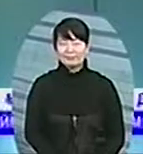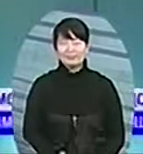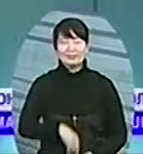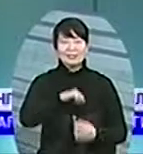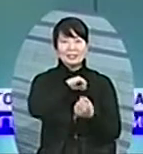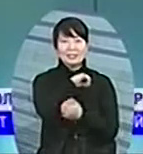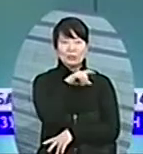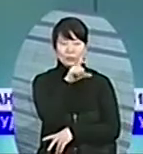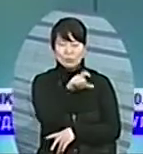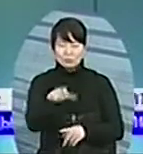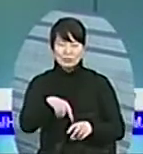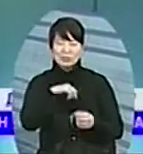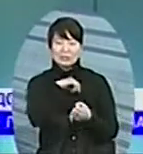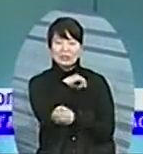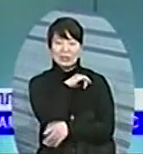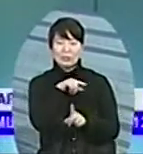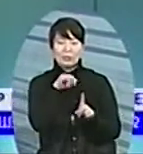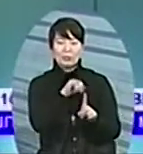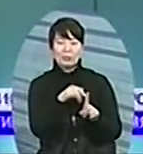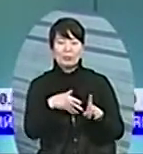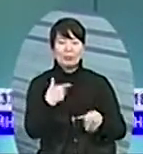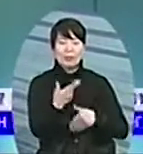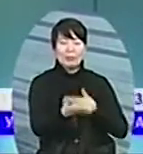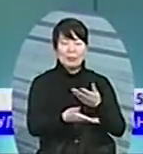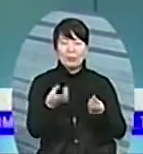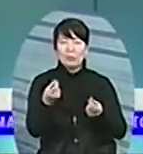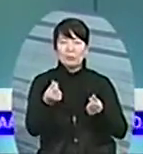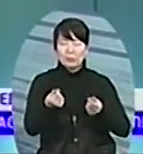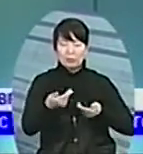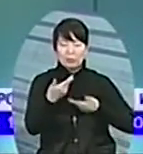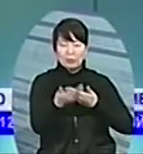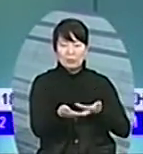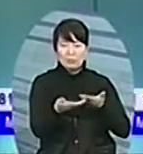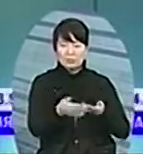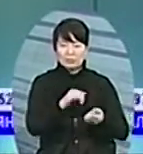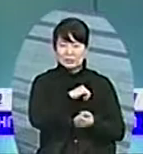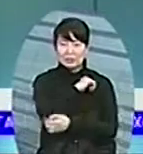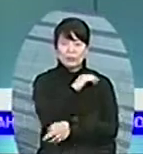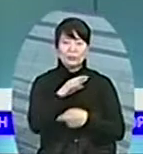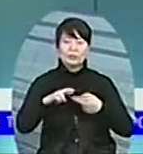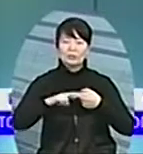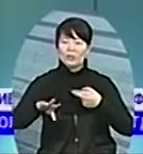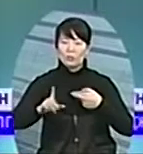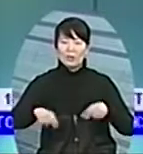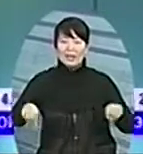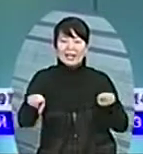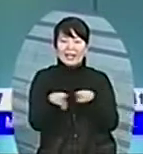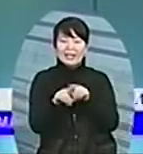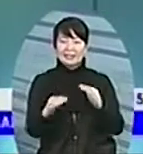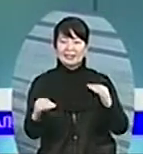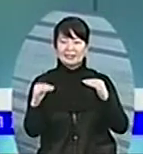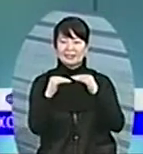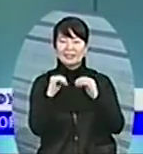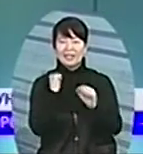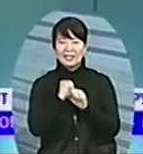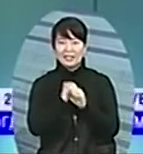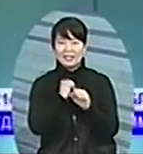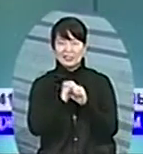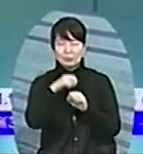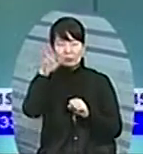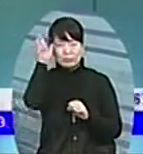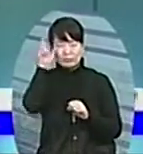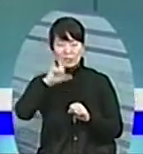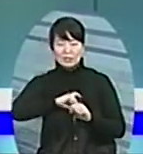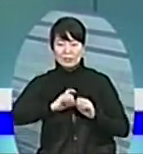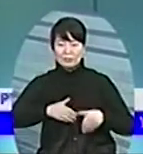Ядуу хүнд чи ядуу шүү гэд гарт нь халамжийн бэлэн мөнгө атгуулах биш. Харин ч ядуу гэж ялгарлаггүйгээр бусдын адил ажиллаж хөдөлмөрлөх, боловсруулах эрхийг